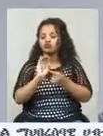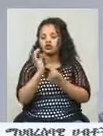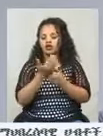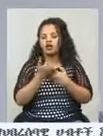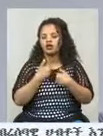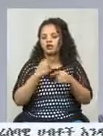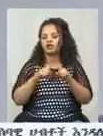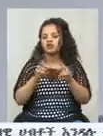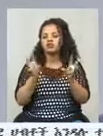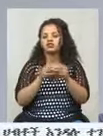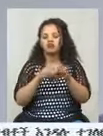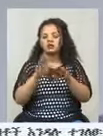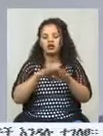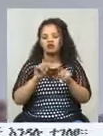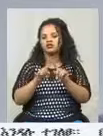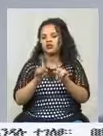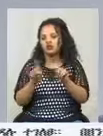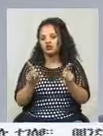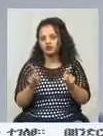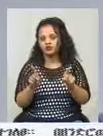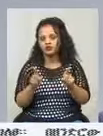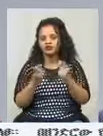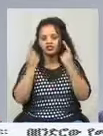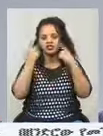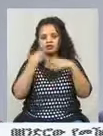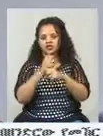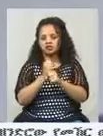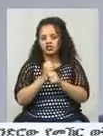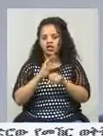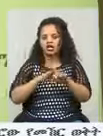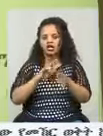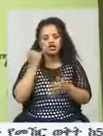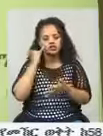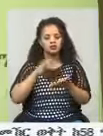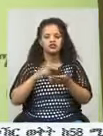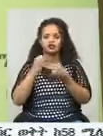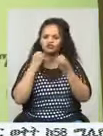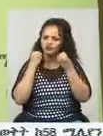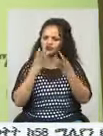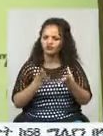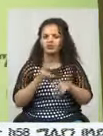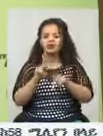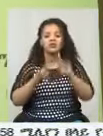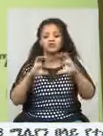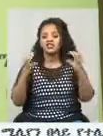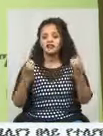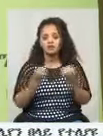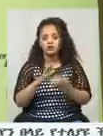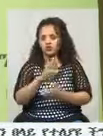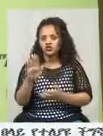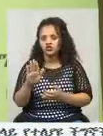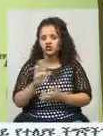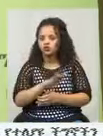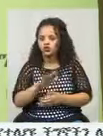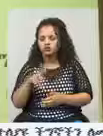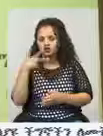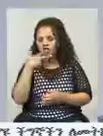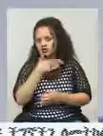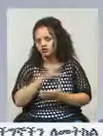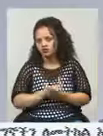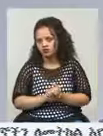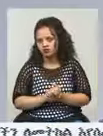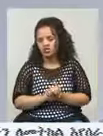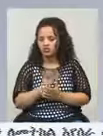እንዳለ በተለያዩ ስብሰባዎች ላይ፣ በተለያዩ ግንዛቤ ማስጨበጫዎች ላይ ይነሳሉ። ብዙ የማህበረሰብ ክፍሎች ልጆቻቸውን